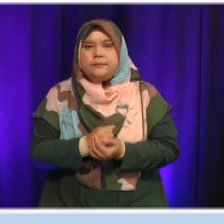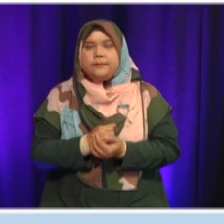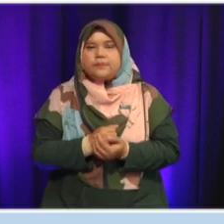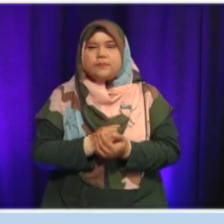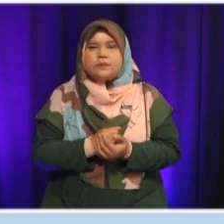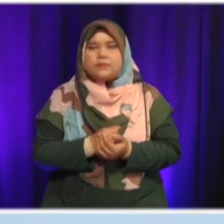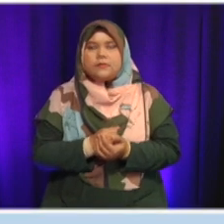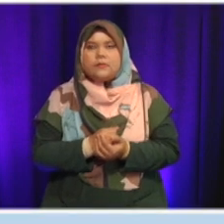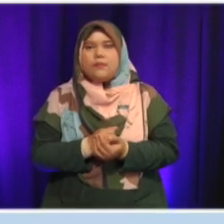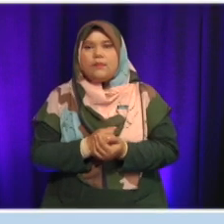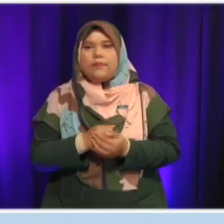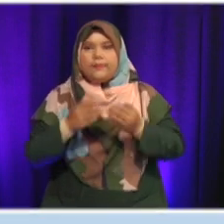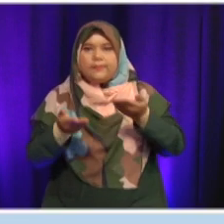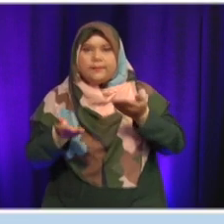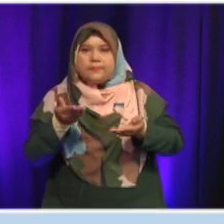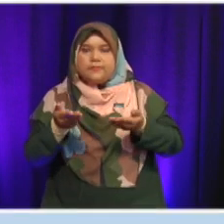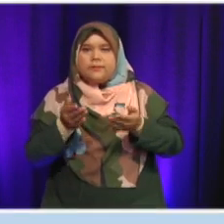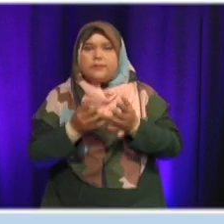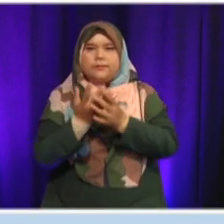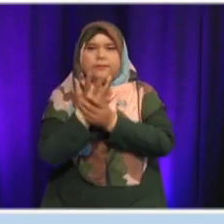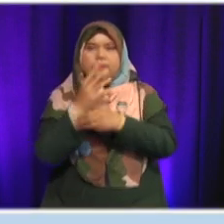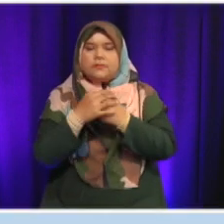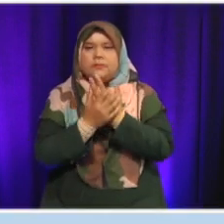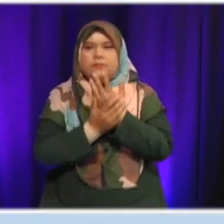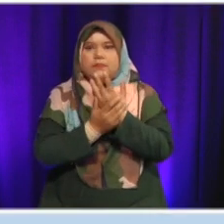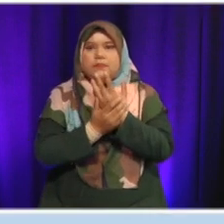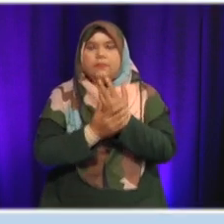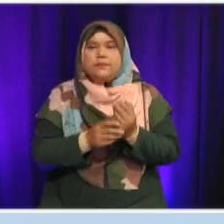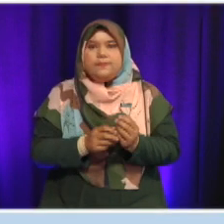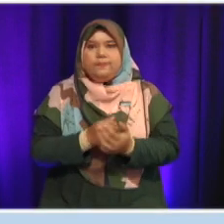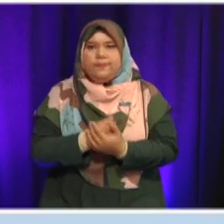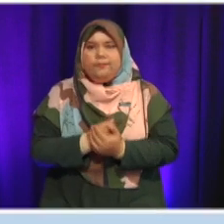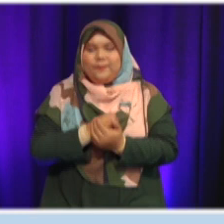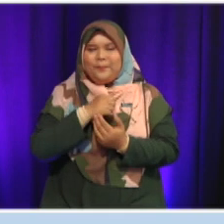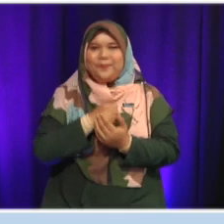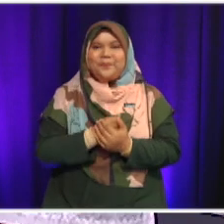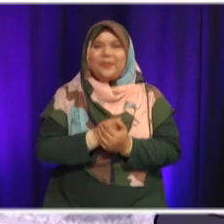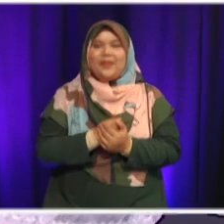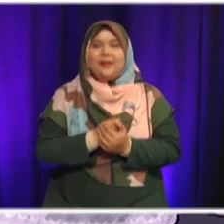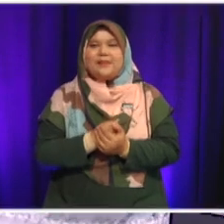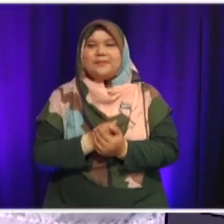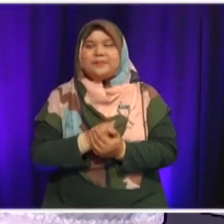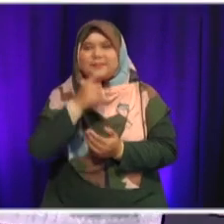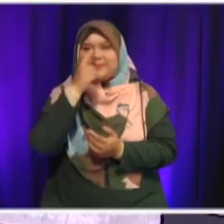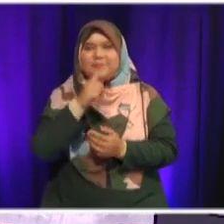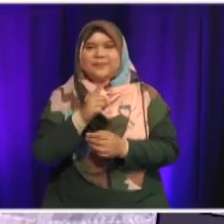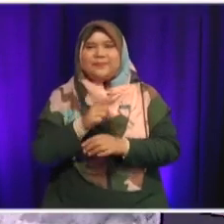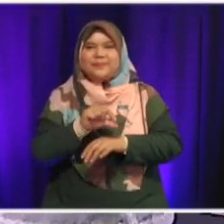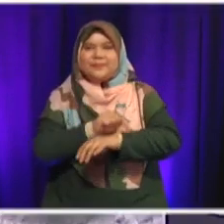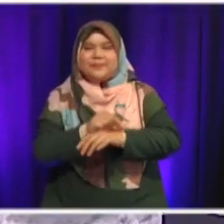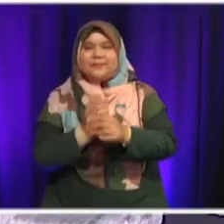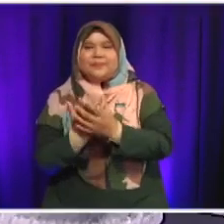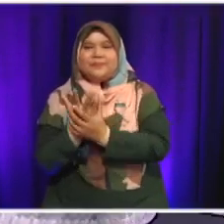digital untuk menimbang sarung tangga plastik macam memproses kita mesti menggunakan sarung tangan plastik